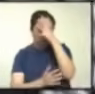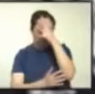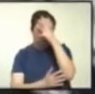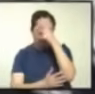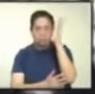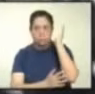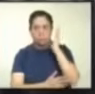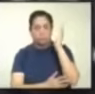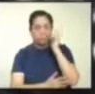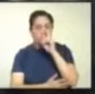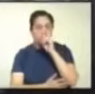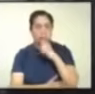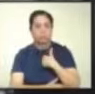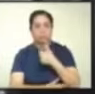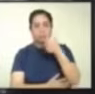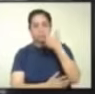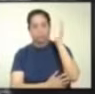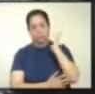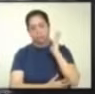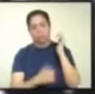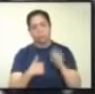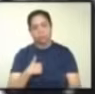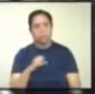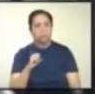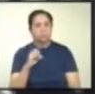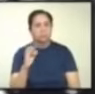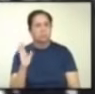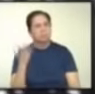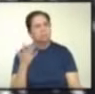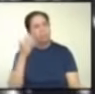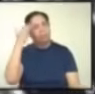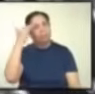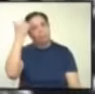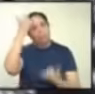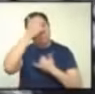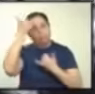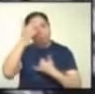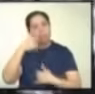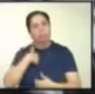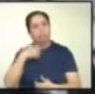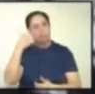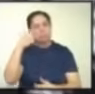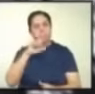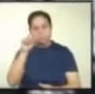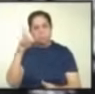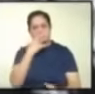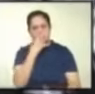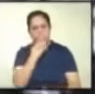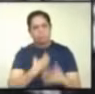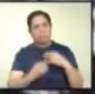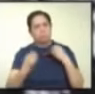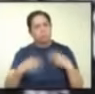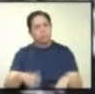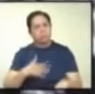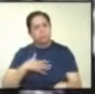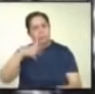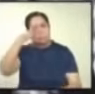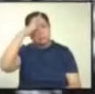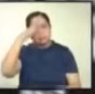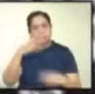Nung noon po, 10 years old pa ako noon, so parang walang alam. Pero yung galit kasi nawala ng isang